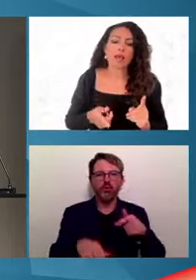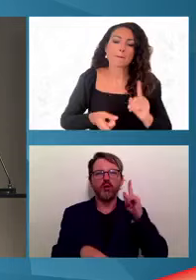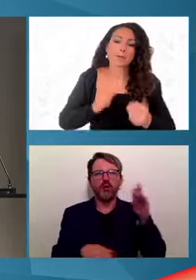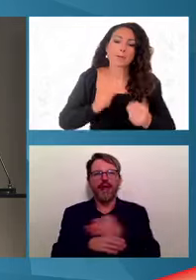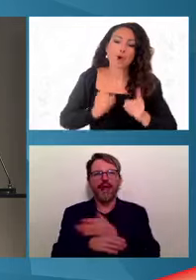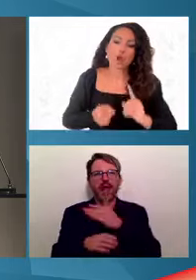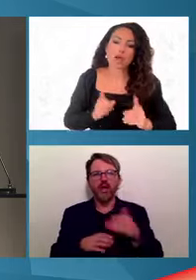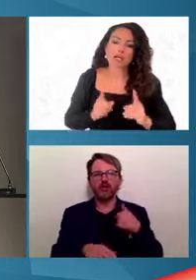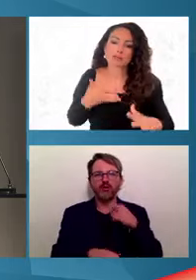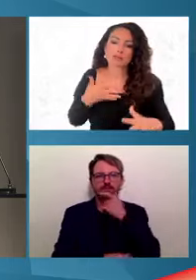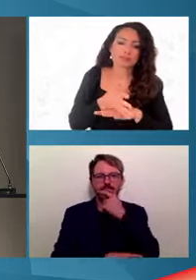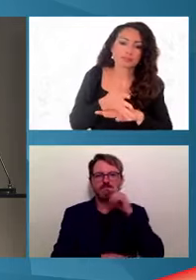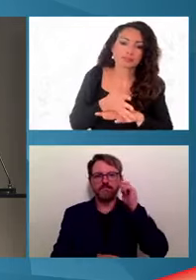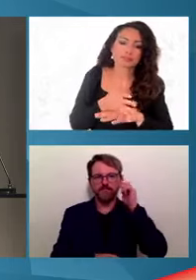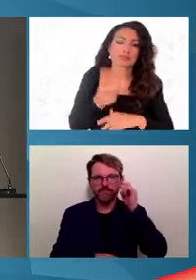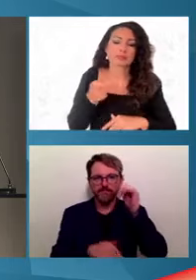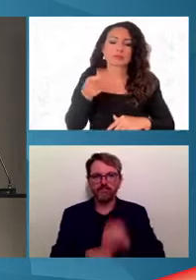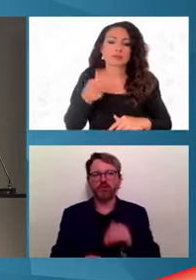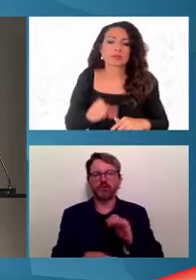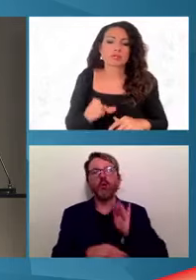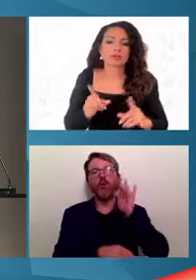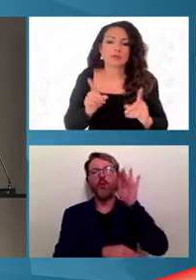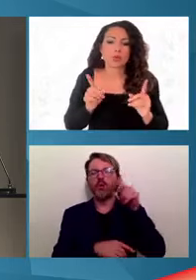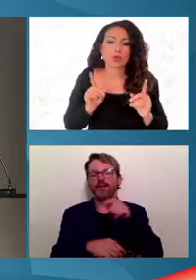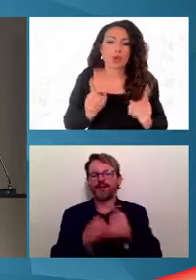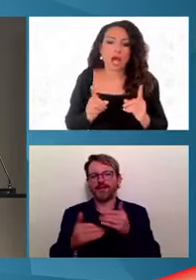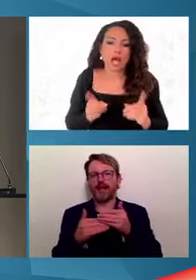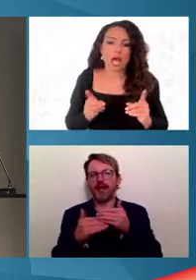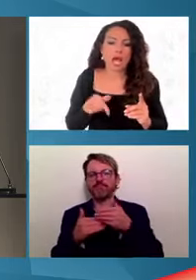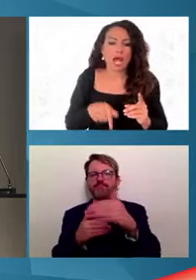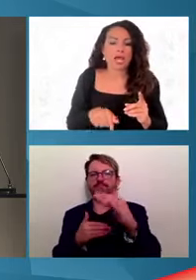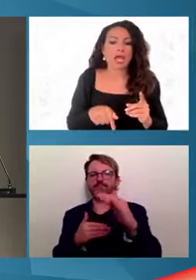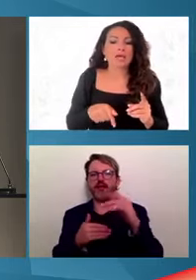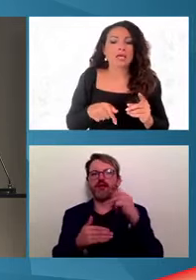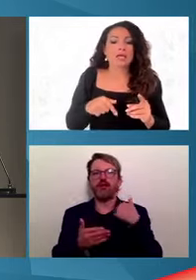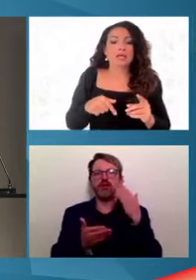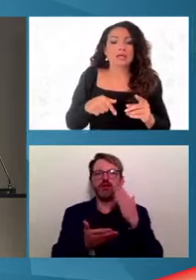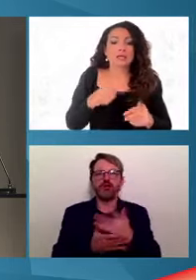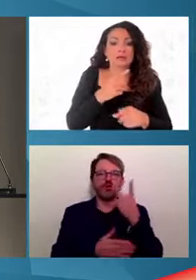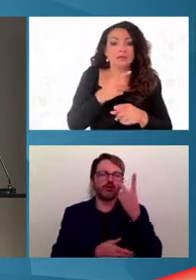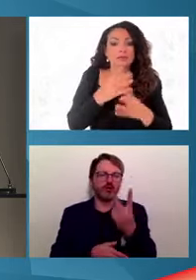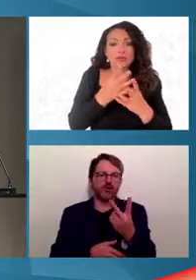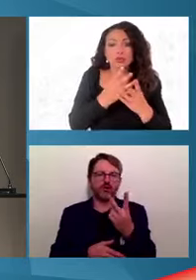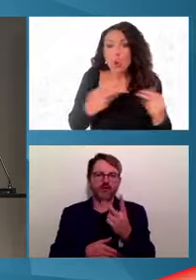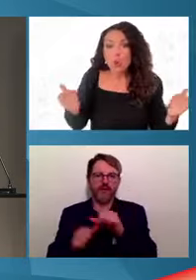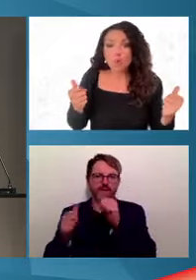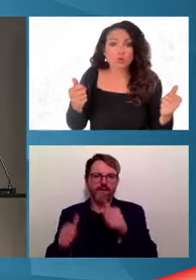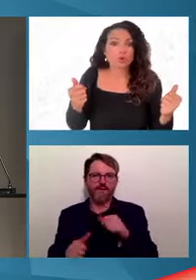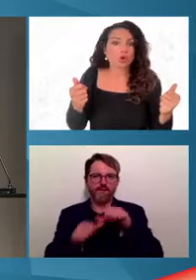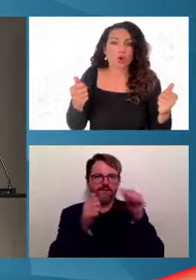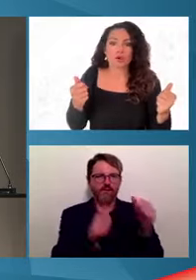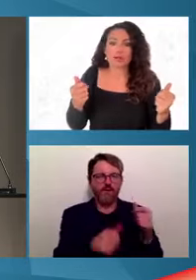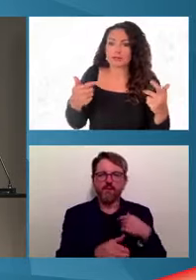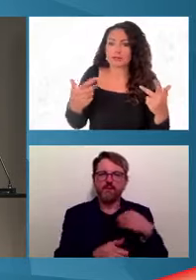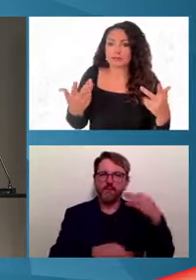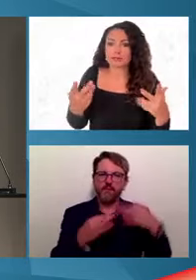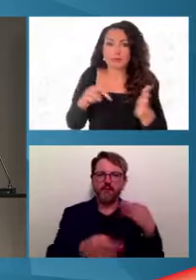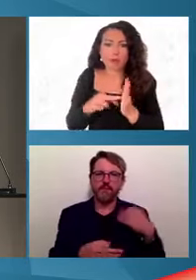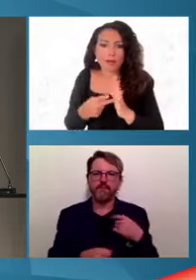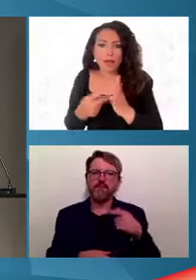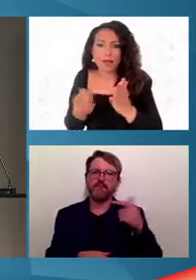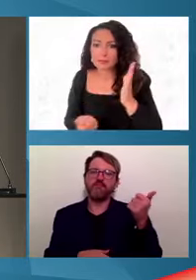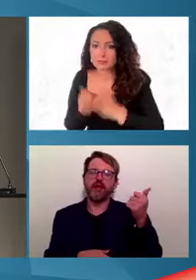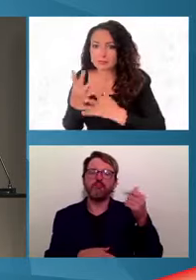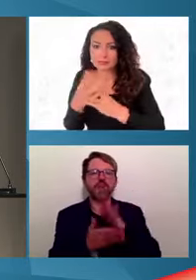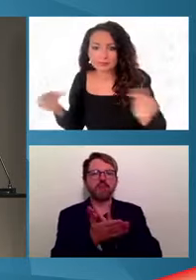muss, die über diese Jahre hinausgehen. Und das haben wir versucht auf 2 Arten und Weisen. Einmal in Form von pragmatischen